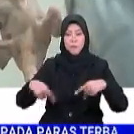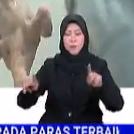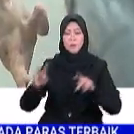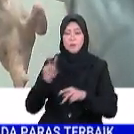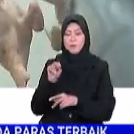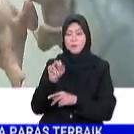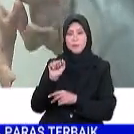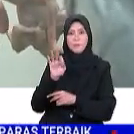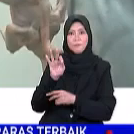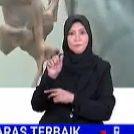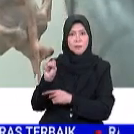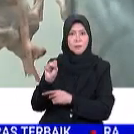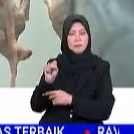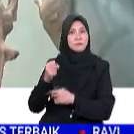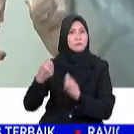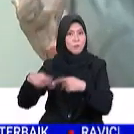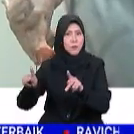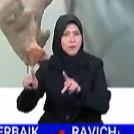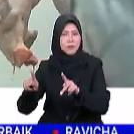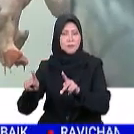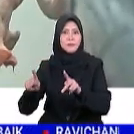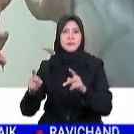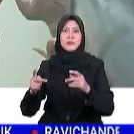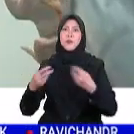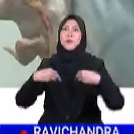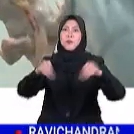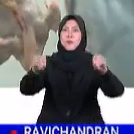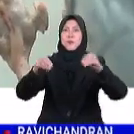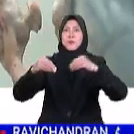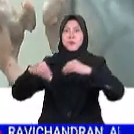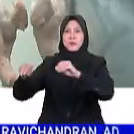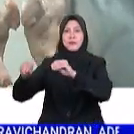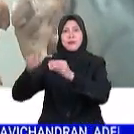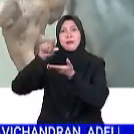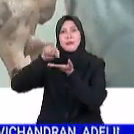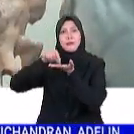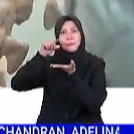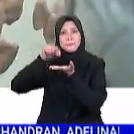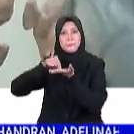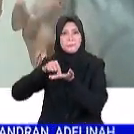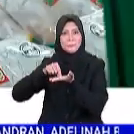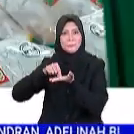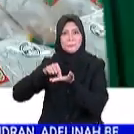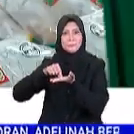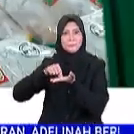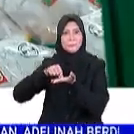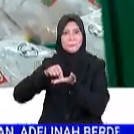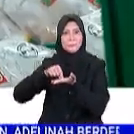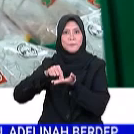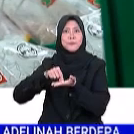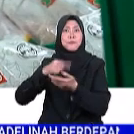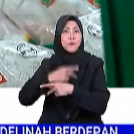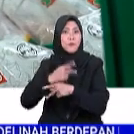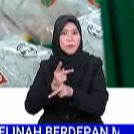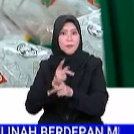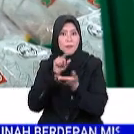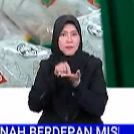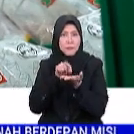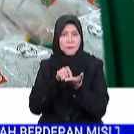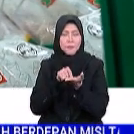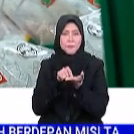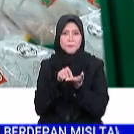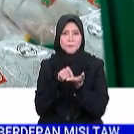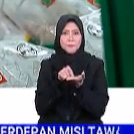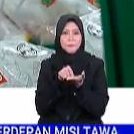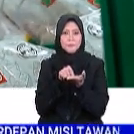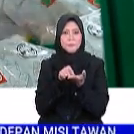Nafas akan ambil peluang ini untuk kita memasarkan ayam, produk ayam, ayam dan juga produk ayam